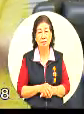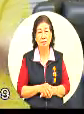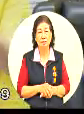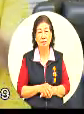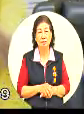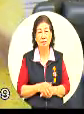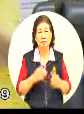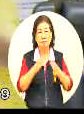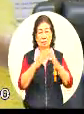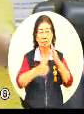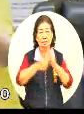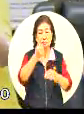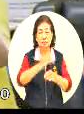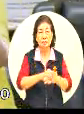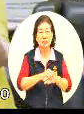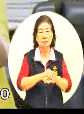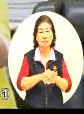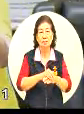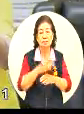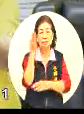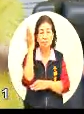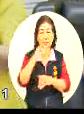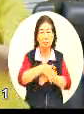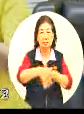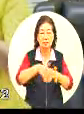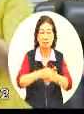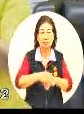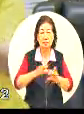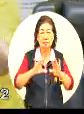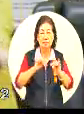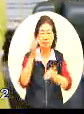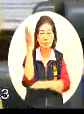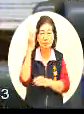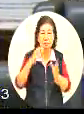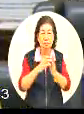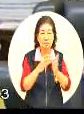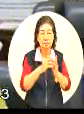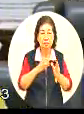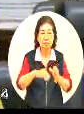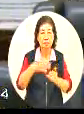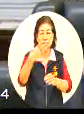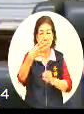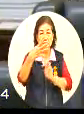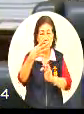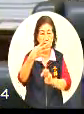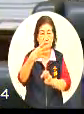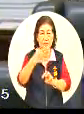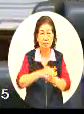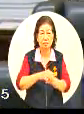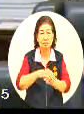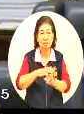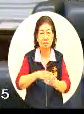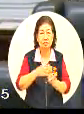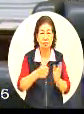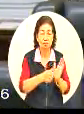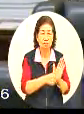哦，启迪我们市府团队啊，我们的地震局4月30号也非常的风光的，